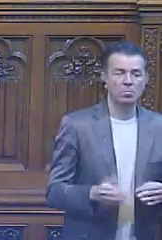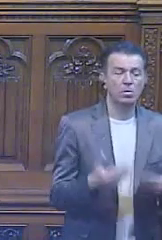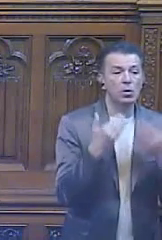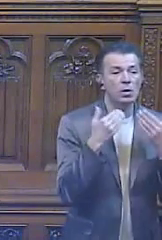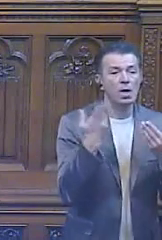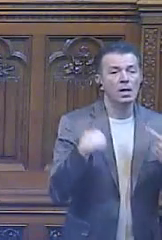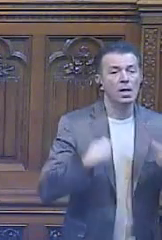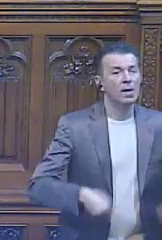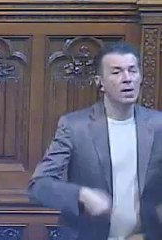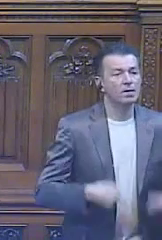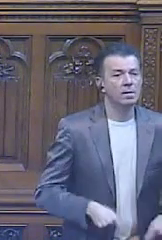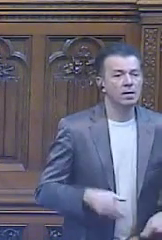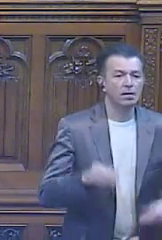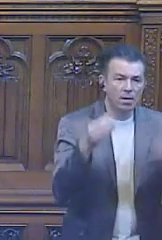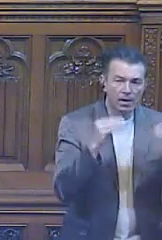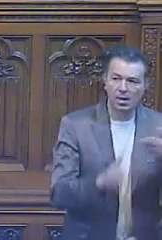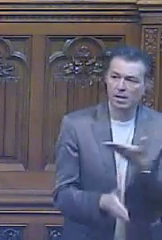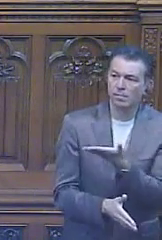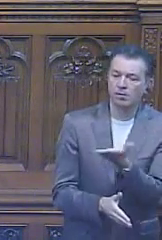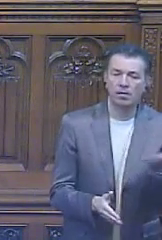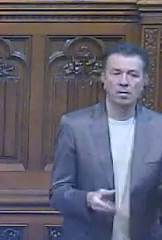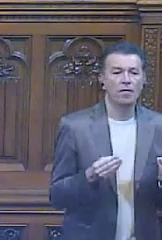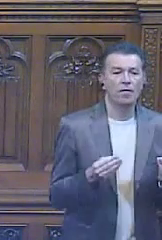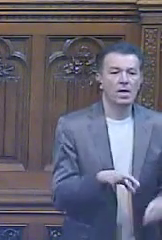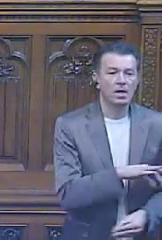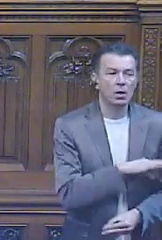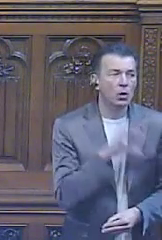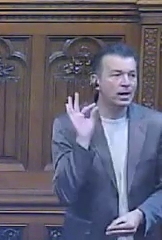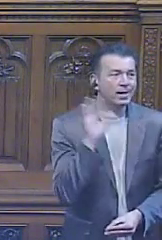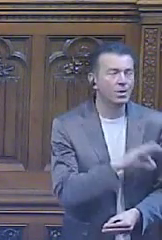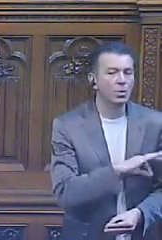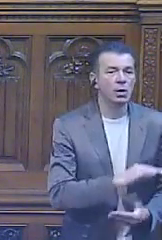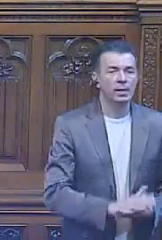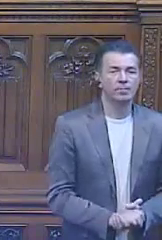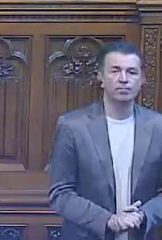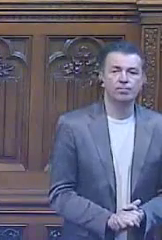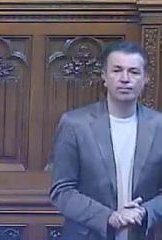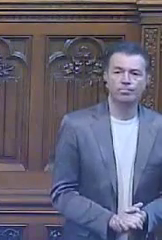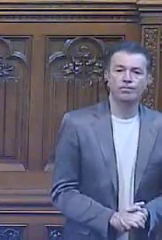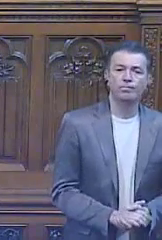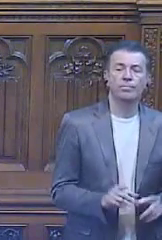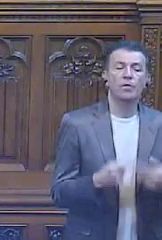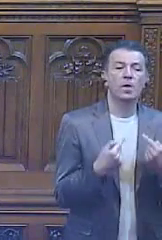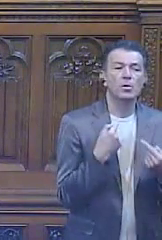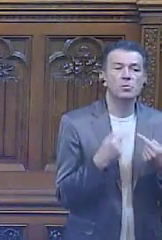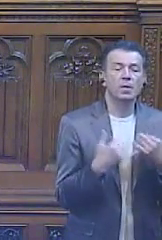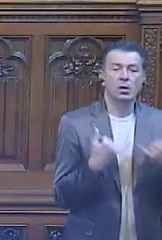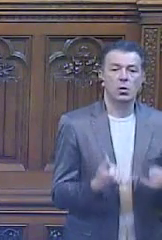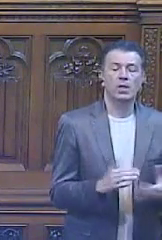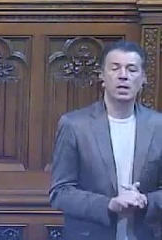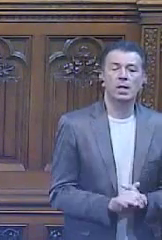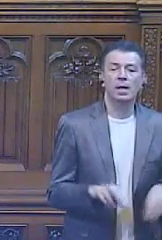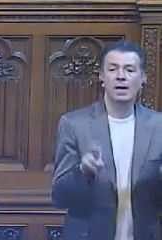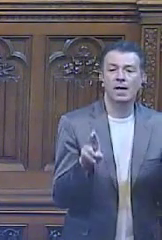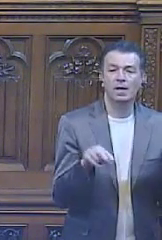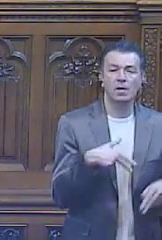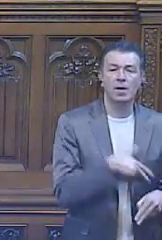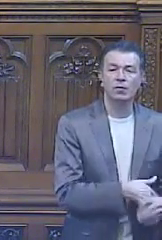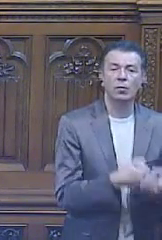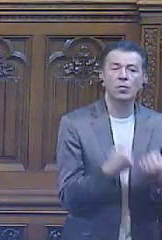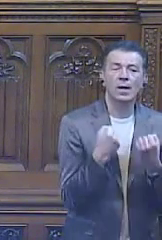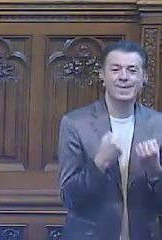Herr Präsident, meine sehr geehrten Damen und Herren, werte Kolleginnen und Kollegen. Wir besprechen heute das Thema